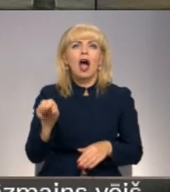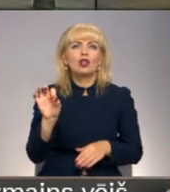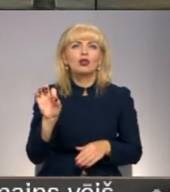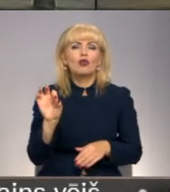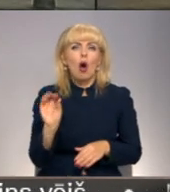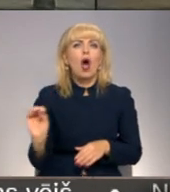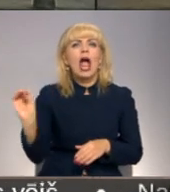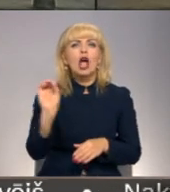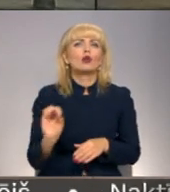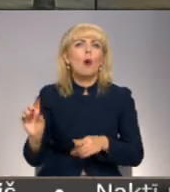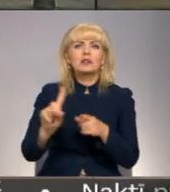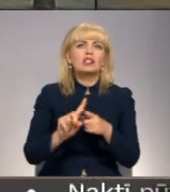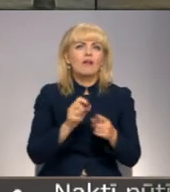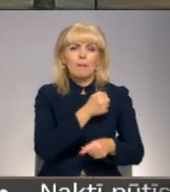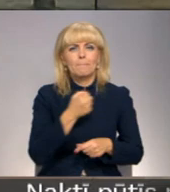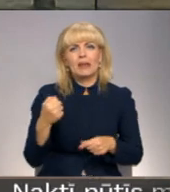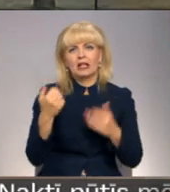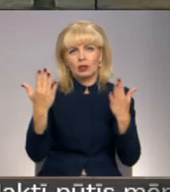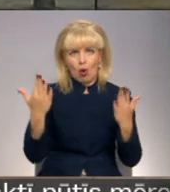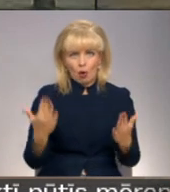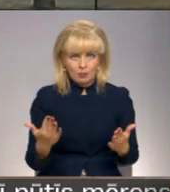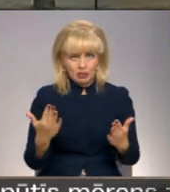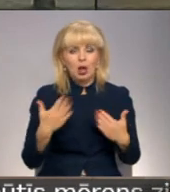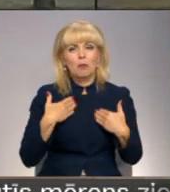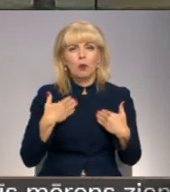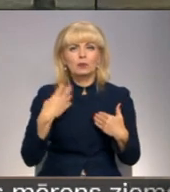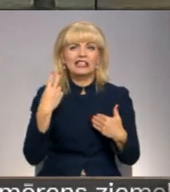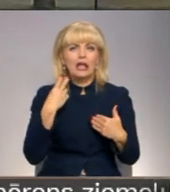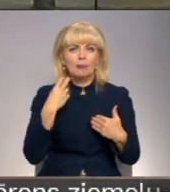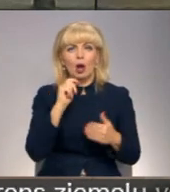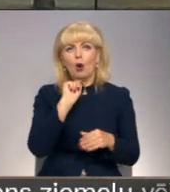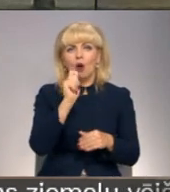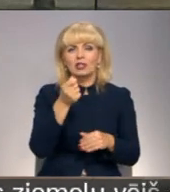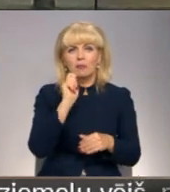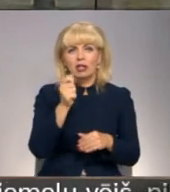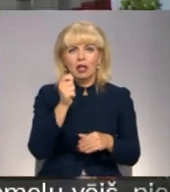militārajās operācijās. No Londonas turpina mūsu korespondente Lielbritānijā Ilze Kalve.